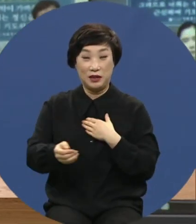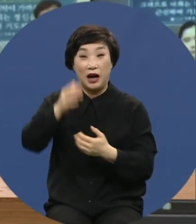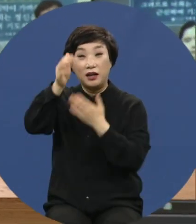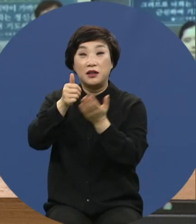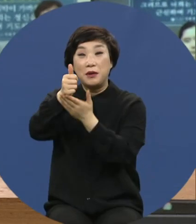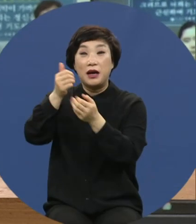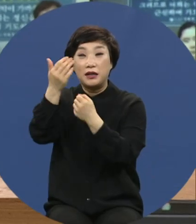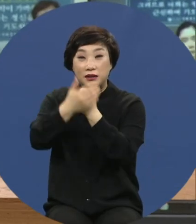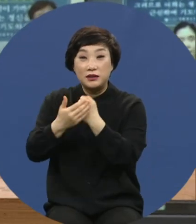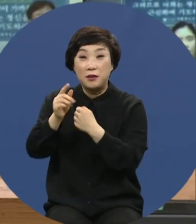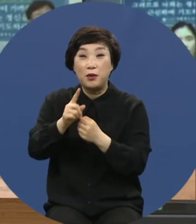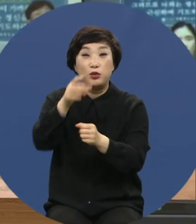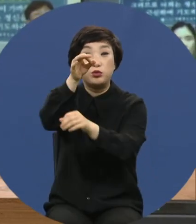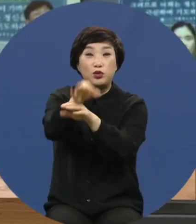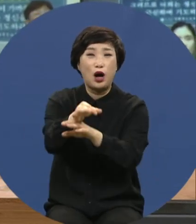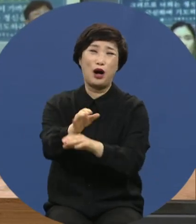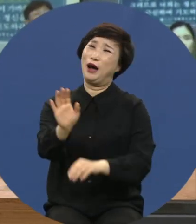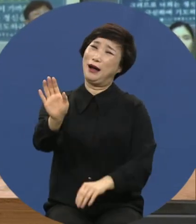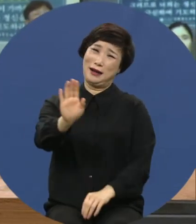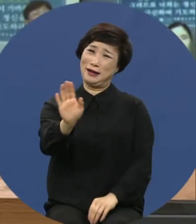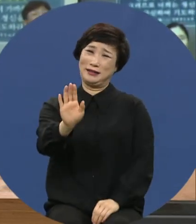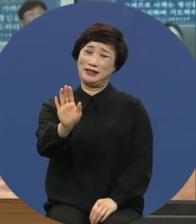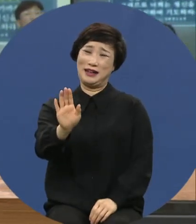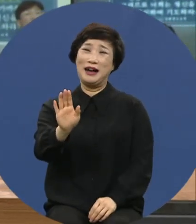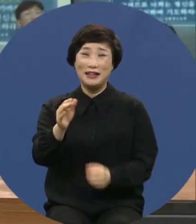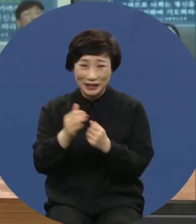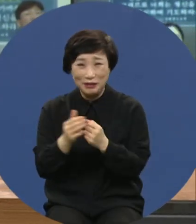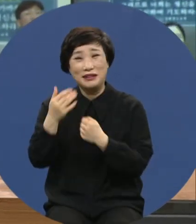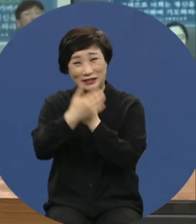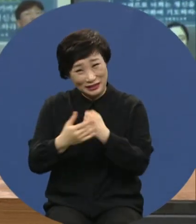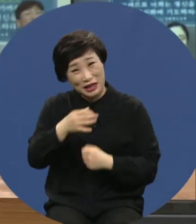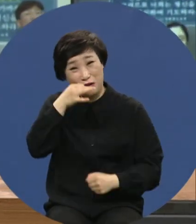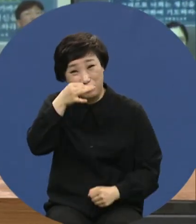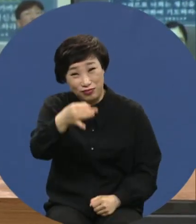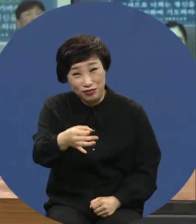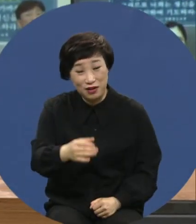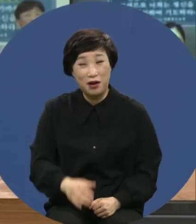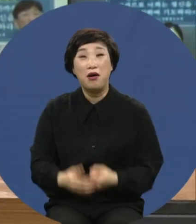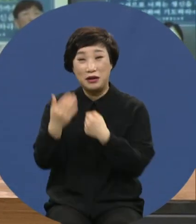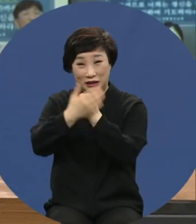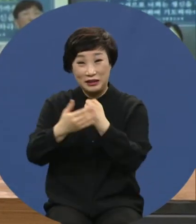은혜는 돈 주고 살 수 없기에 은혜입니다.